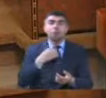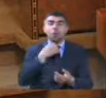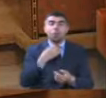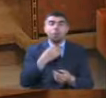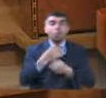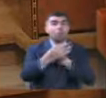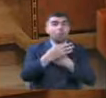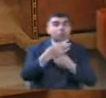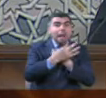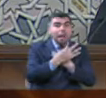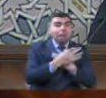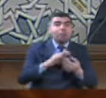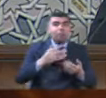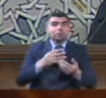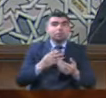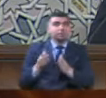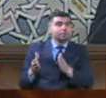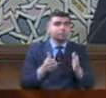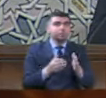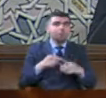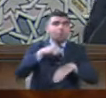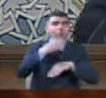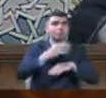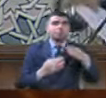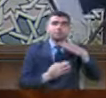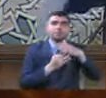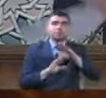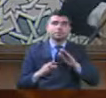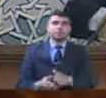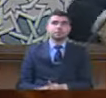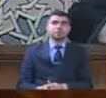بخير كيفاش نديروا في المستقبل. شكرا. انتهى التوقيت. انتهى الكلام.